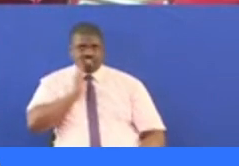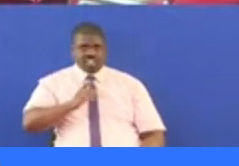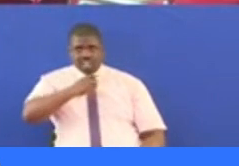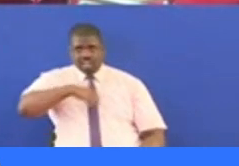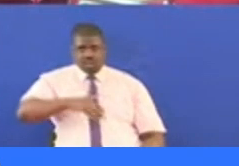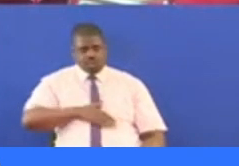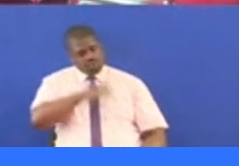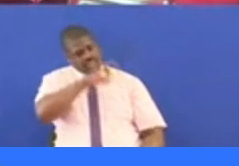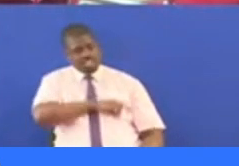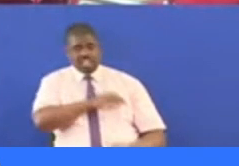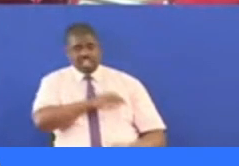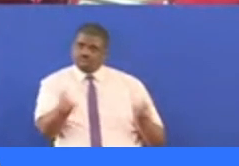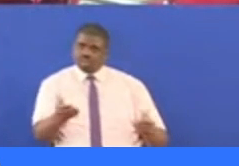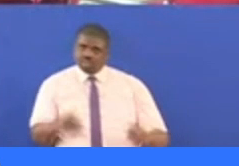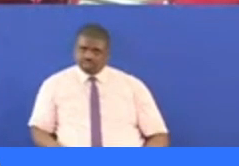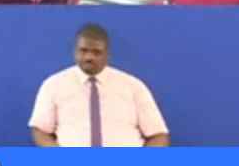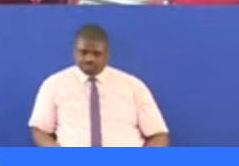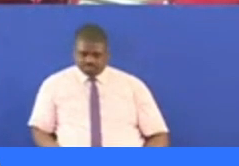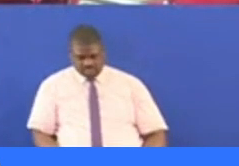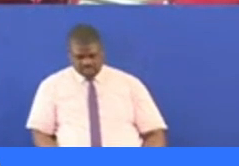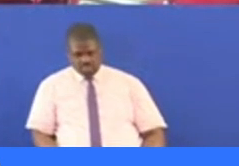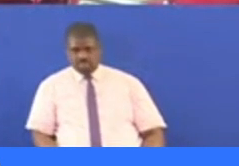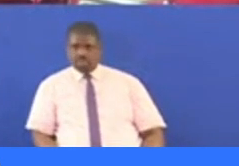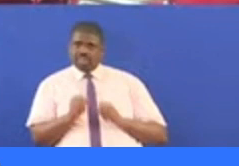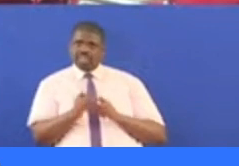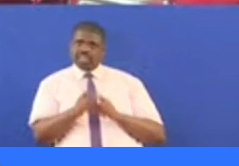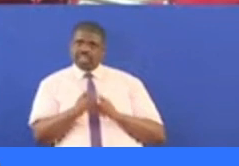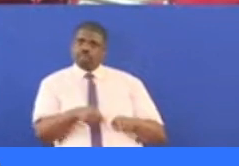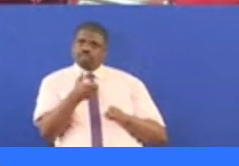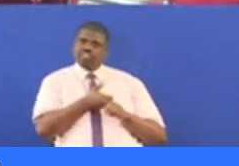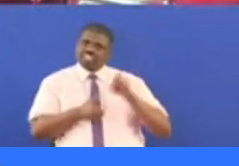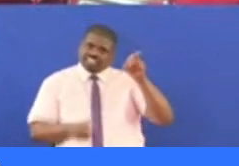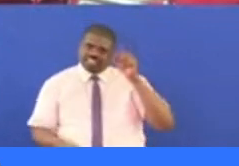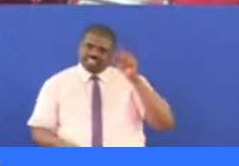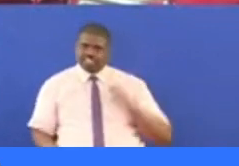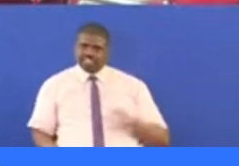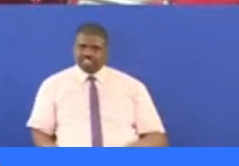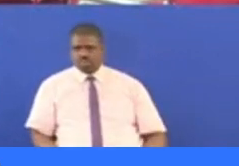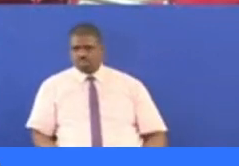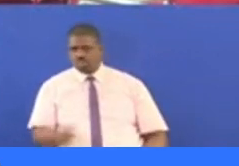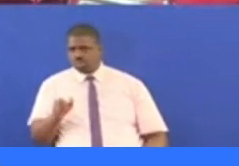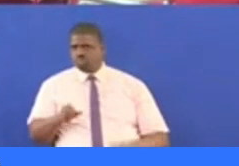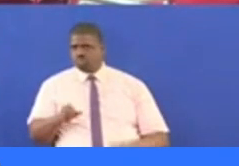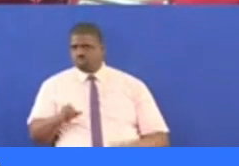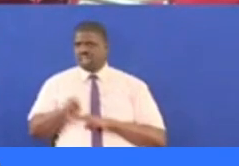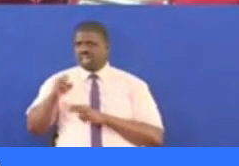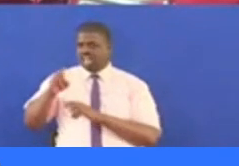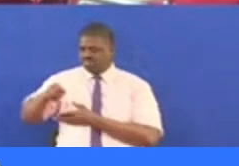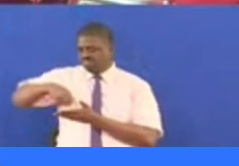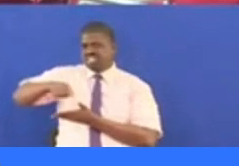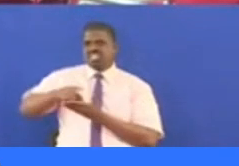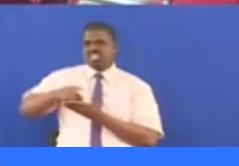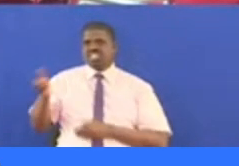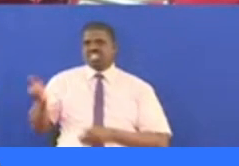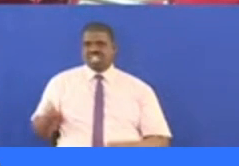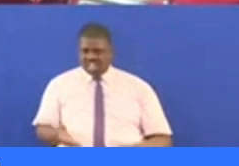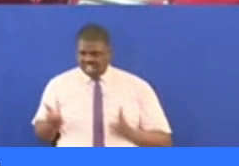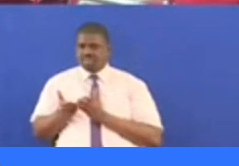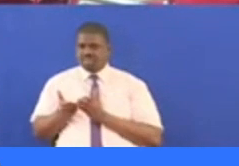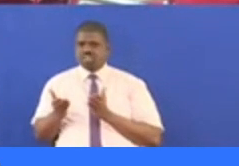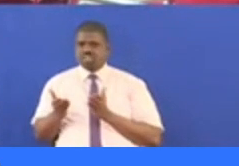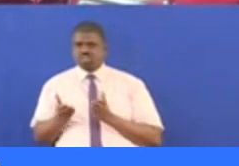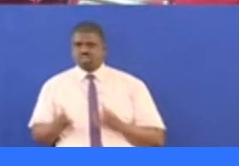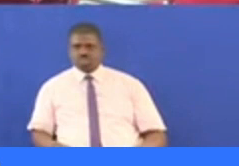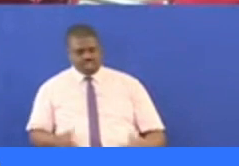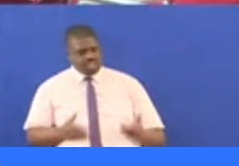ajira na wana, lakini wapo kule vijijini. Unachukua mtu ambaye alikuwa anakaa mjini, amesoma kwa sababu kapita